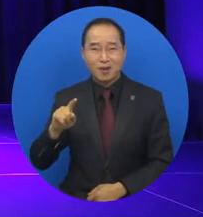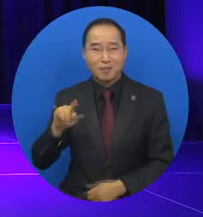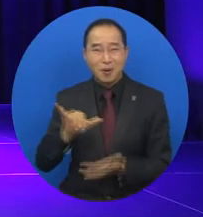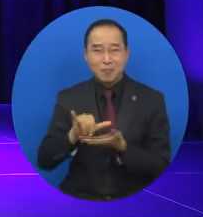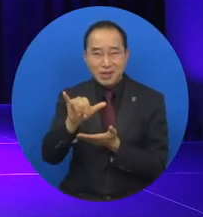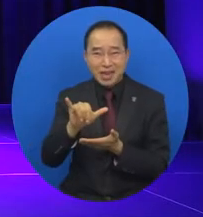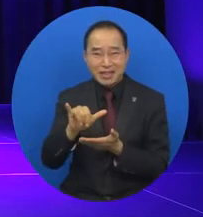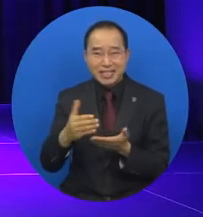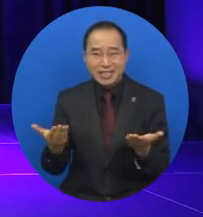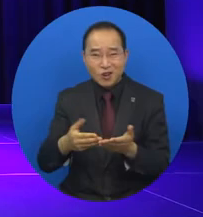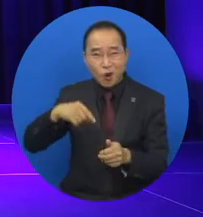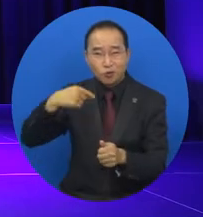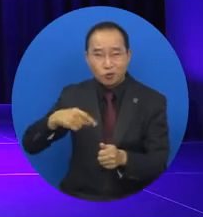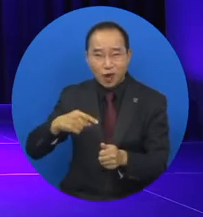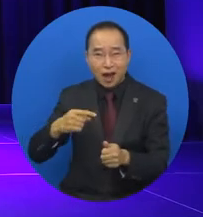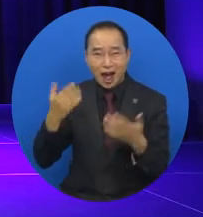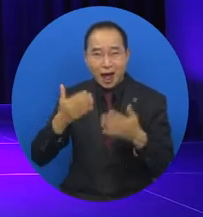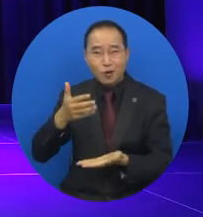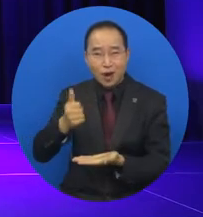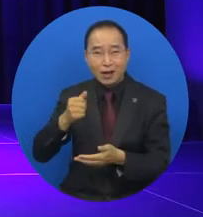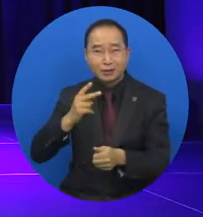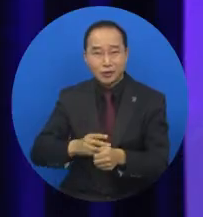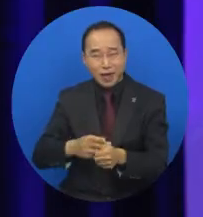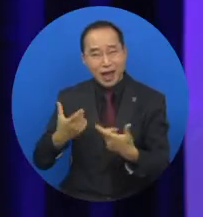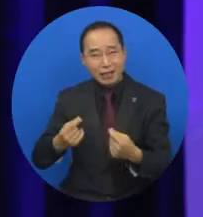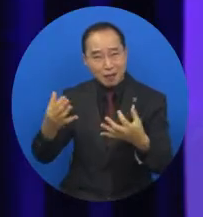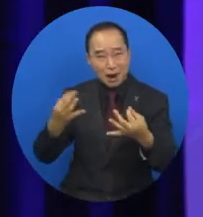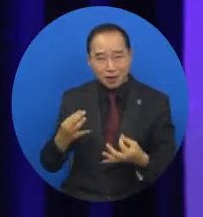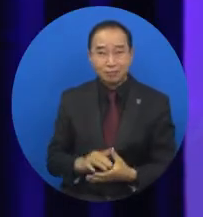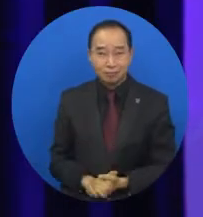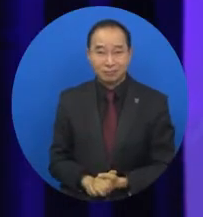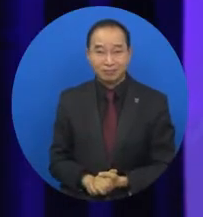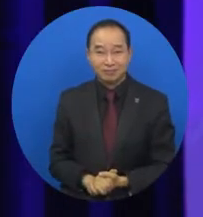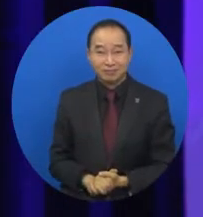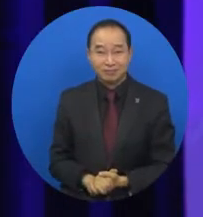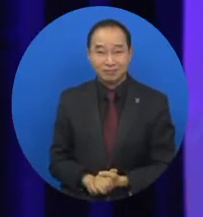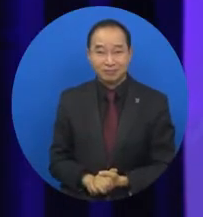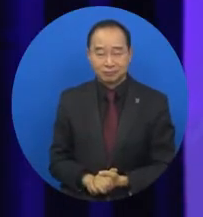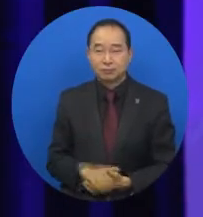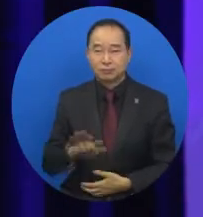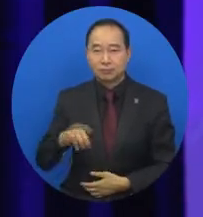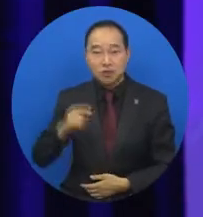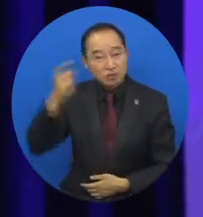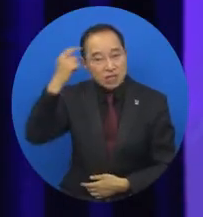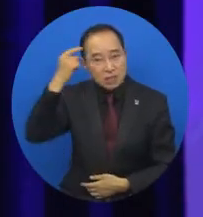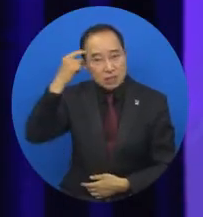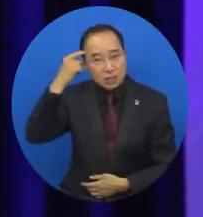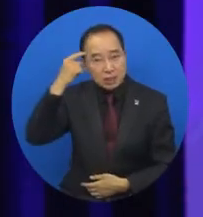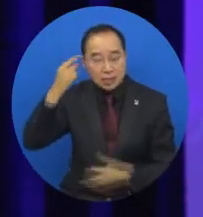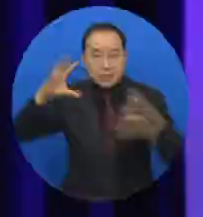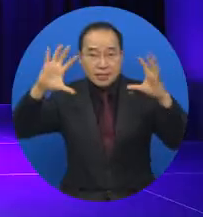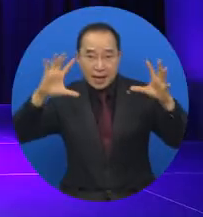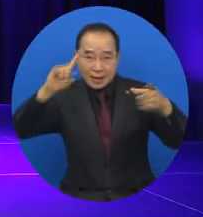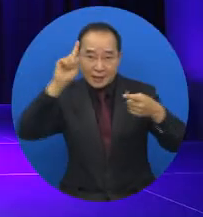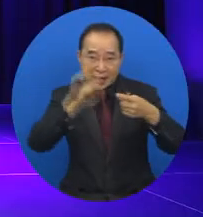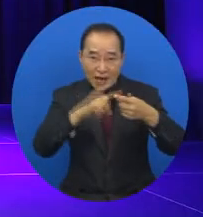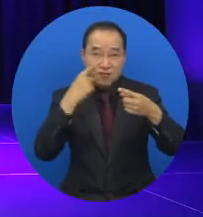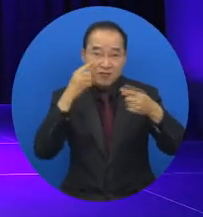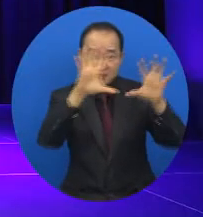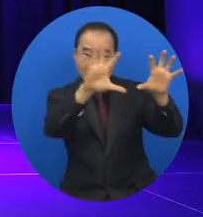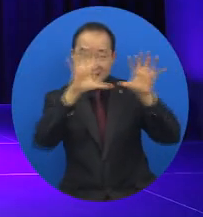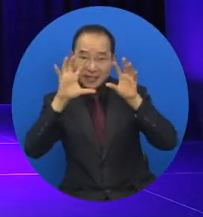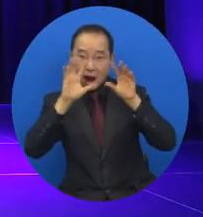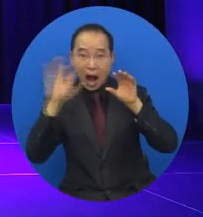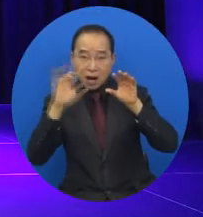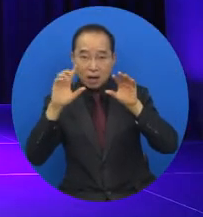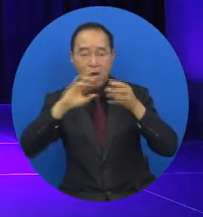저는 청소년들과 얘기를 나누었습니다. 우리 뇌의 인지는 굉장히 왜곡을 한다. 이 세상에서